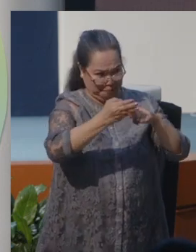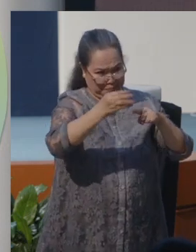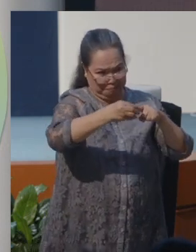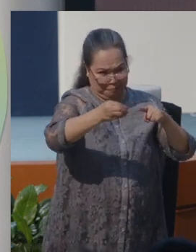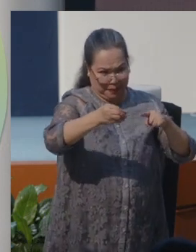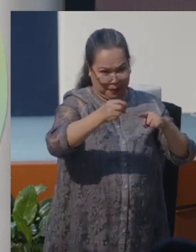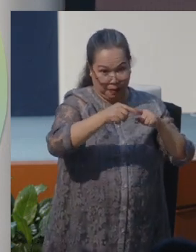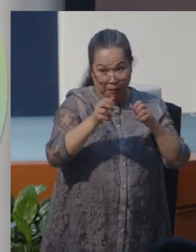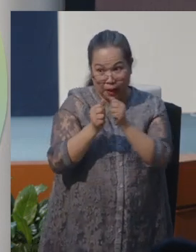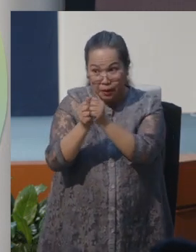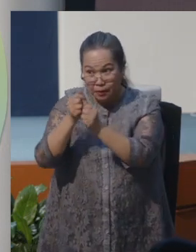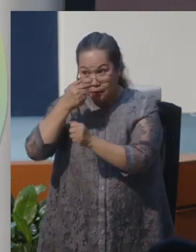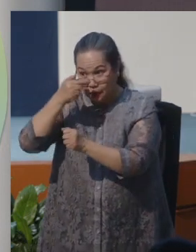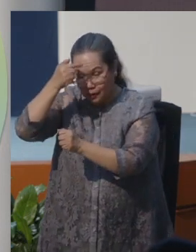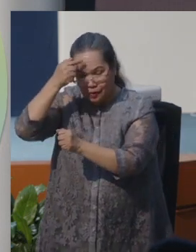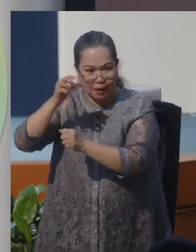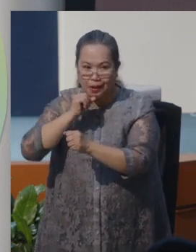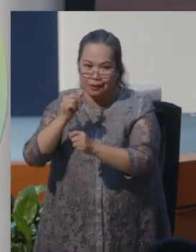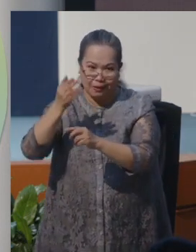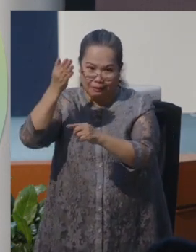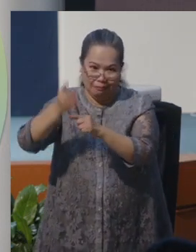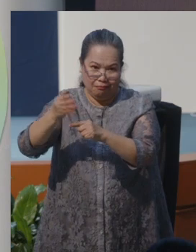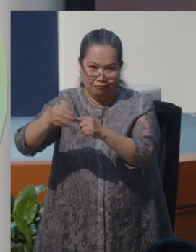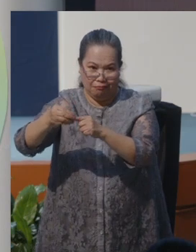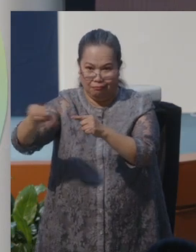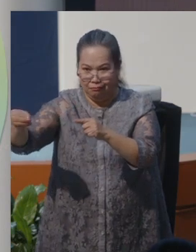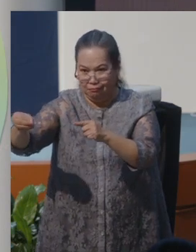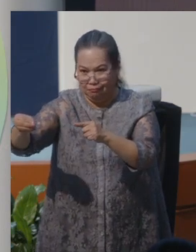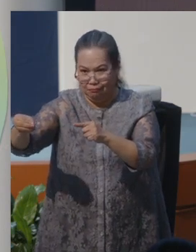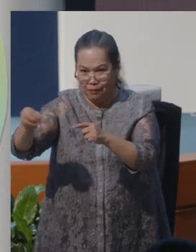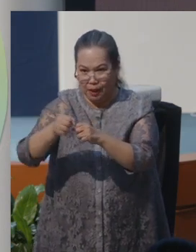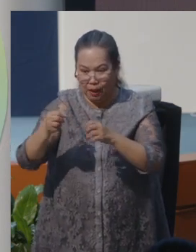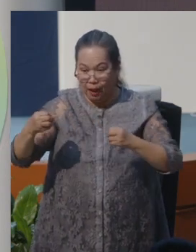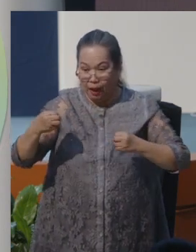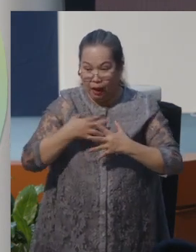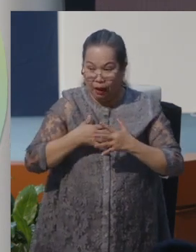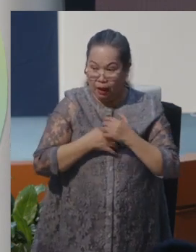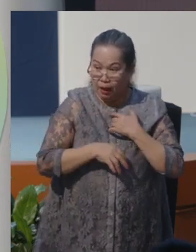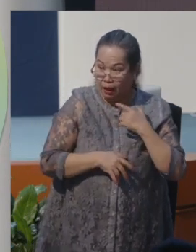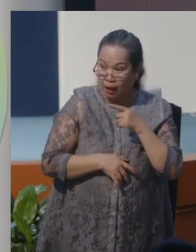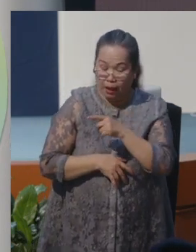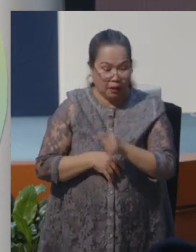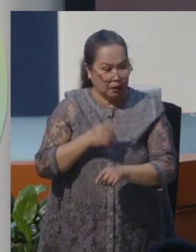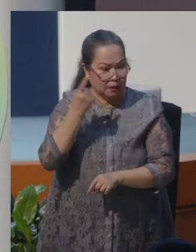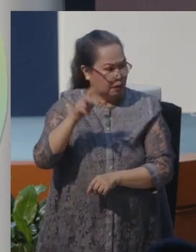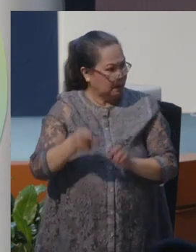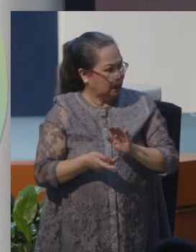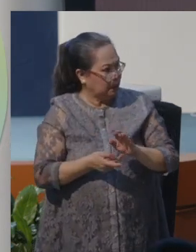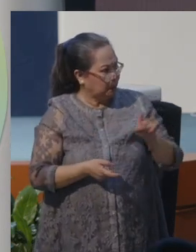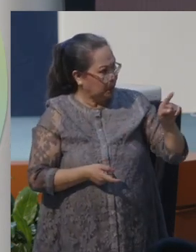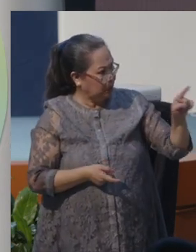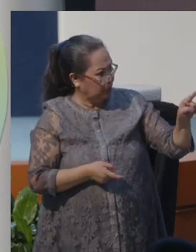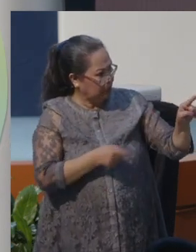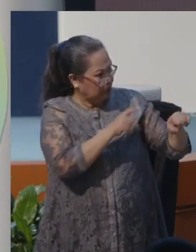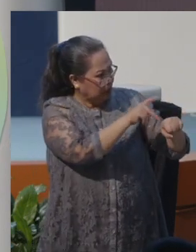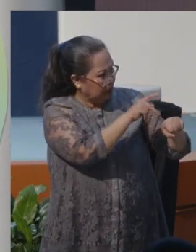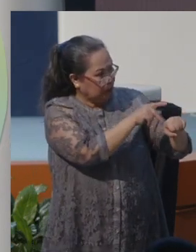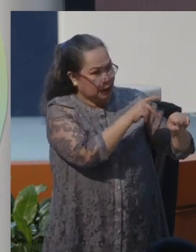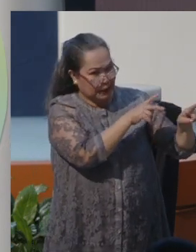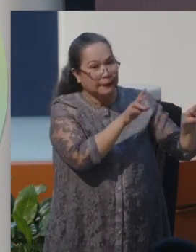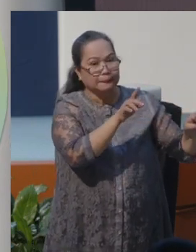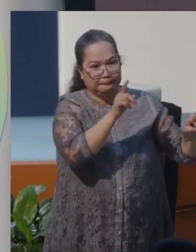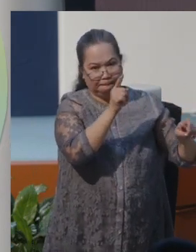So parang he was back to his old denying ways. Pero itinuwid siya ni Pablo. At siya naman ay